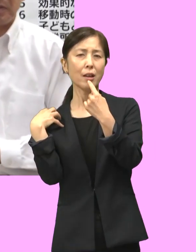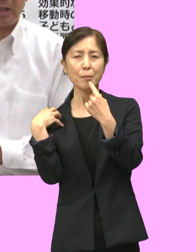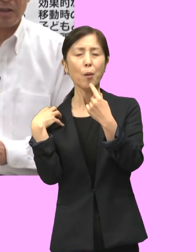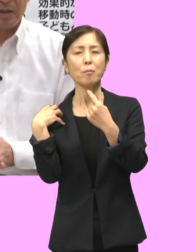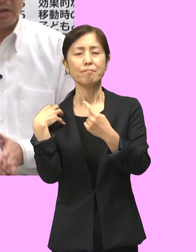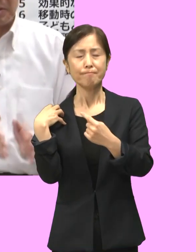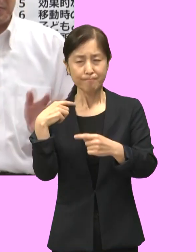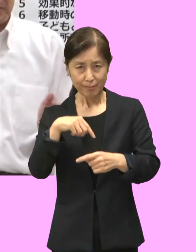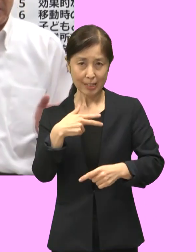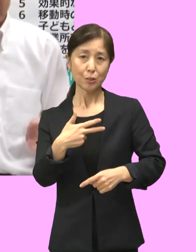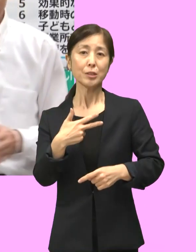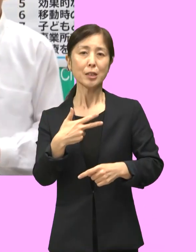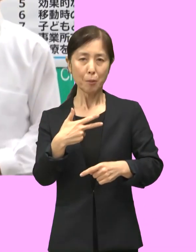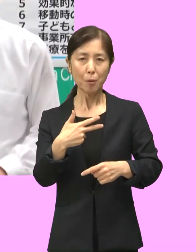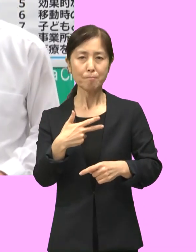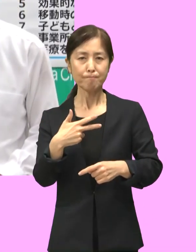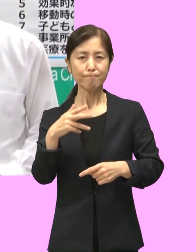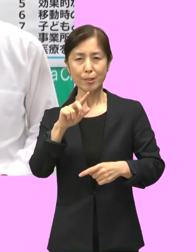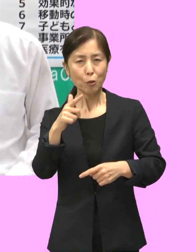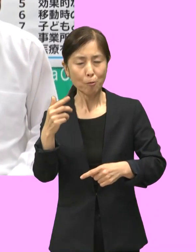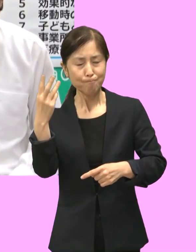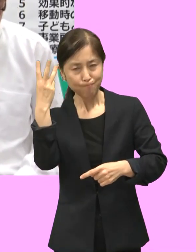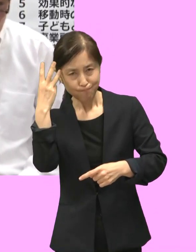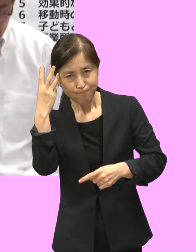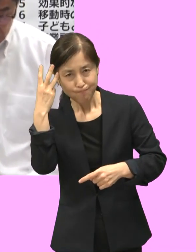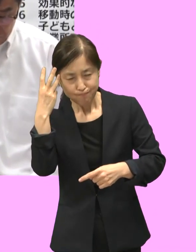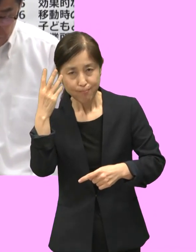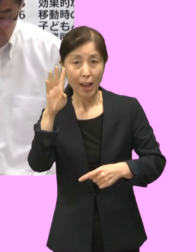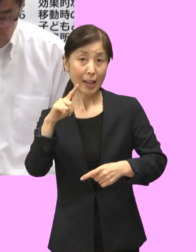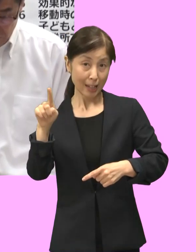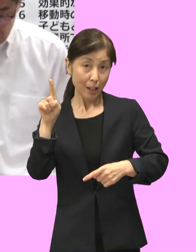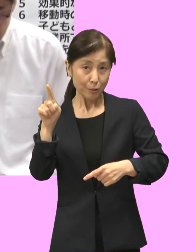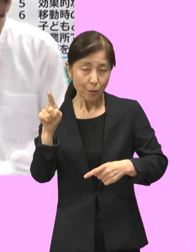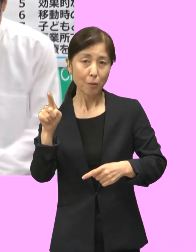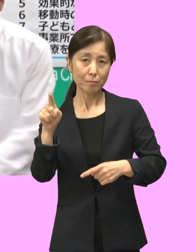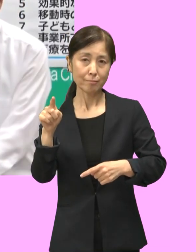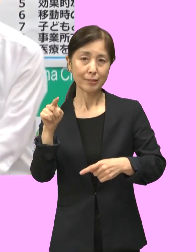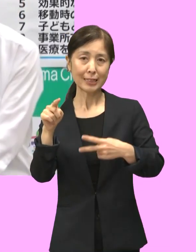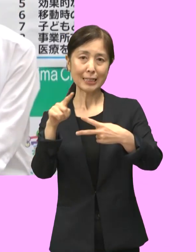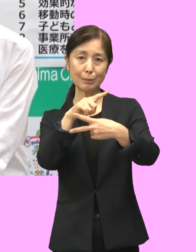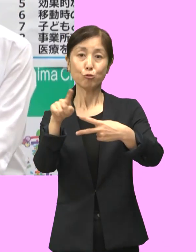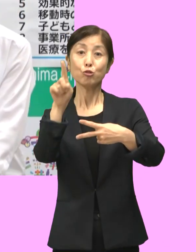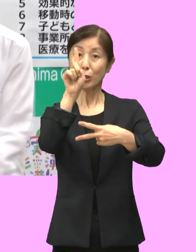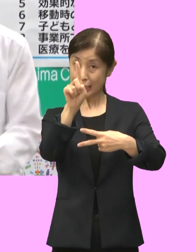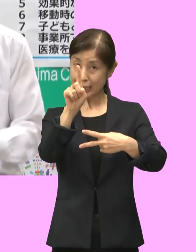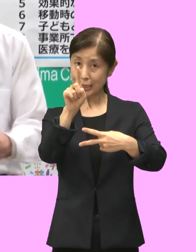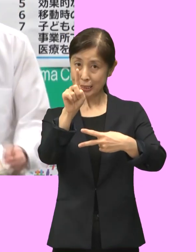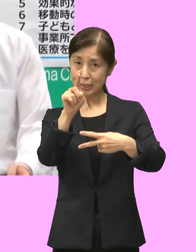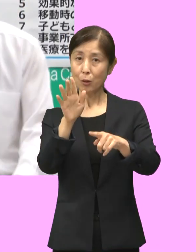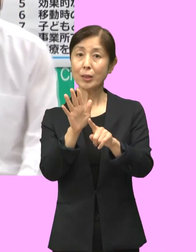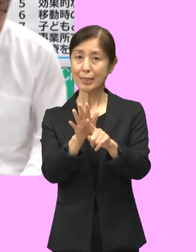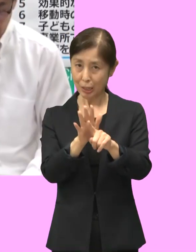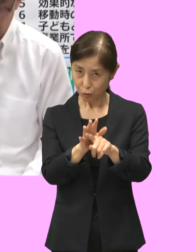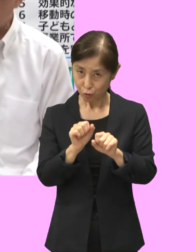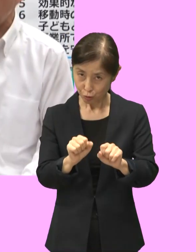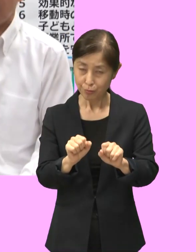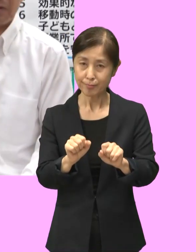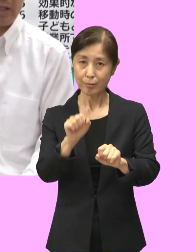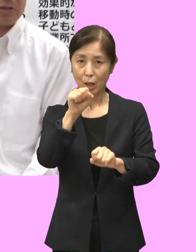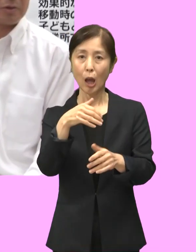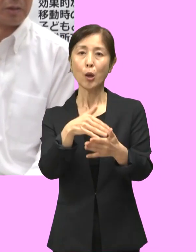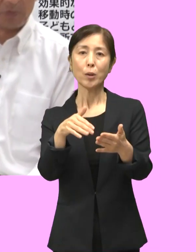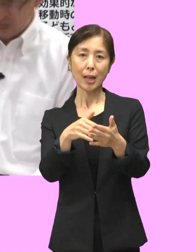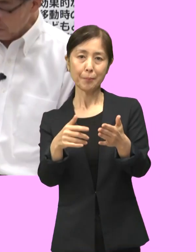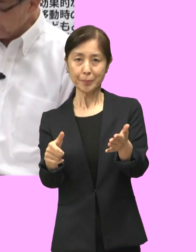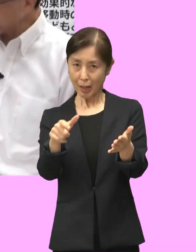あ、市としては、まあ、そういった関係に鑑みまして、県の2分の1を、支援をするという形で今回予算を